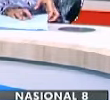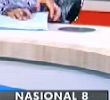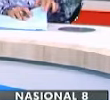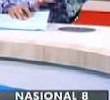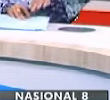Lana